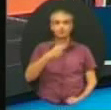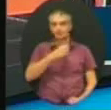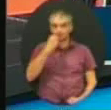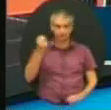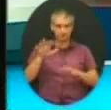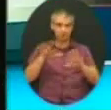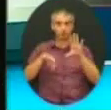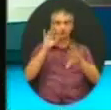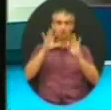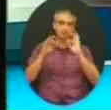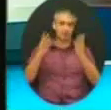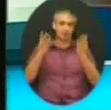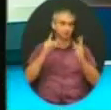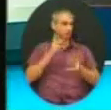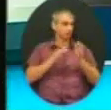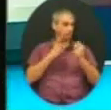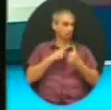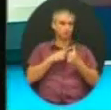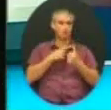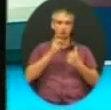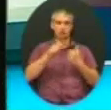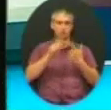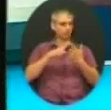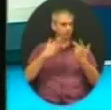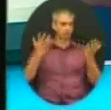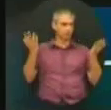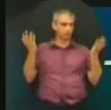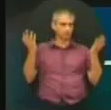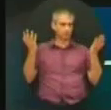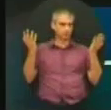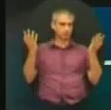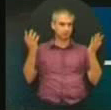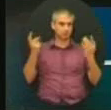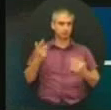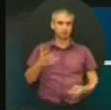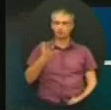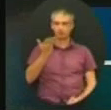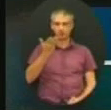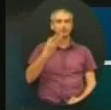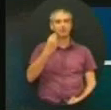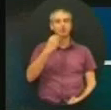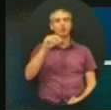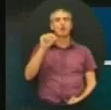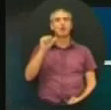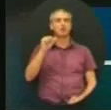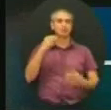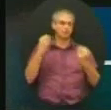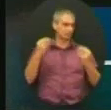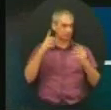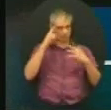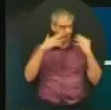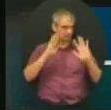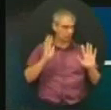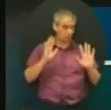ממשלה שנבחרה. ממשלה שנבחרה. תנו לאריה אלדד להשלים. אל